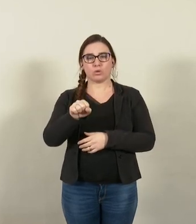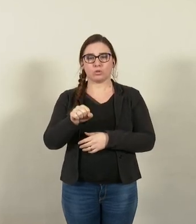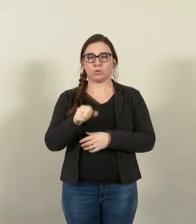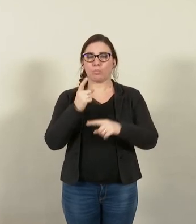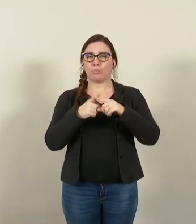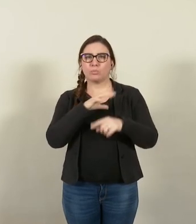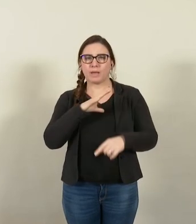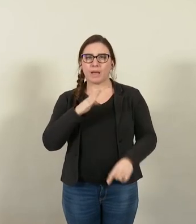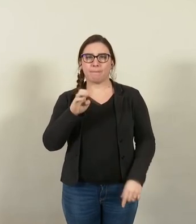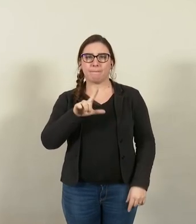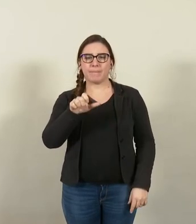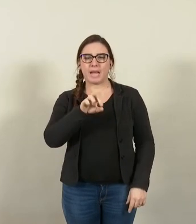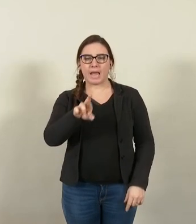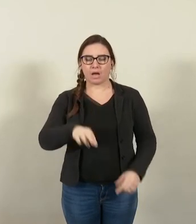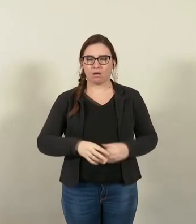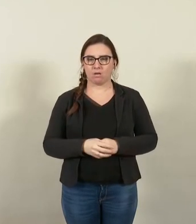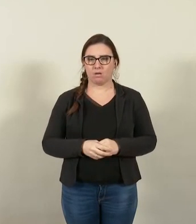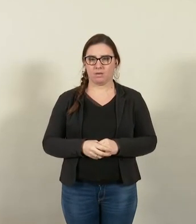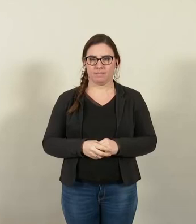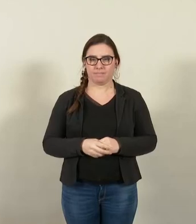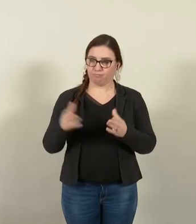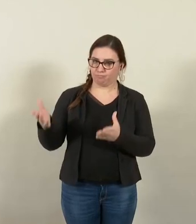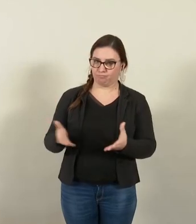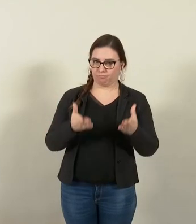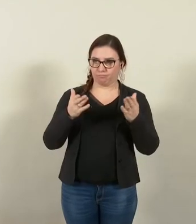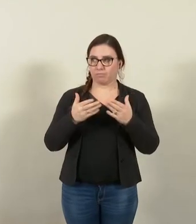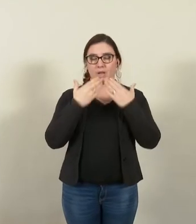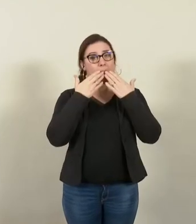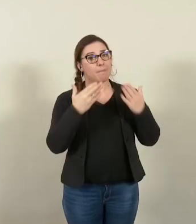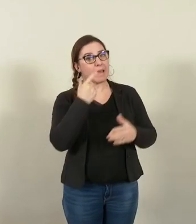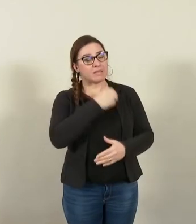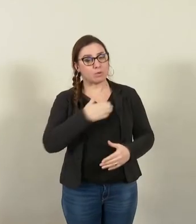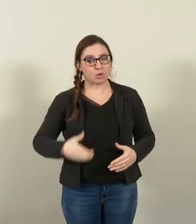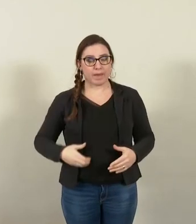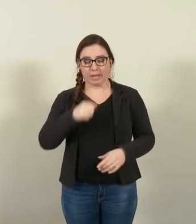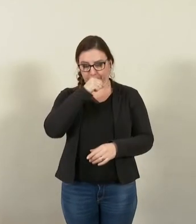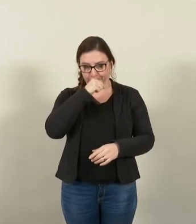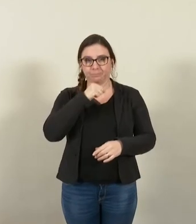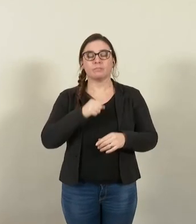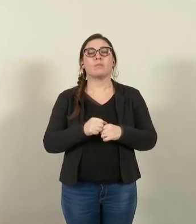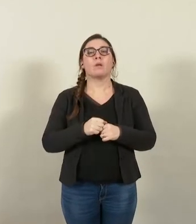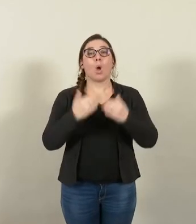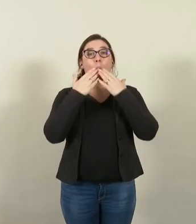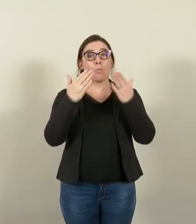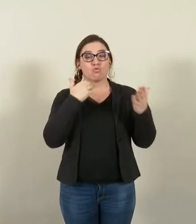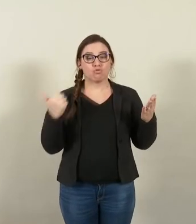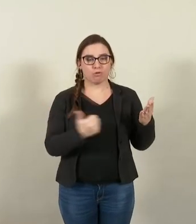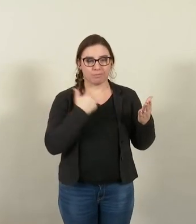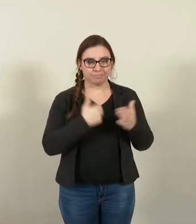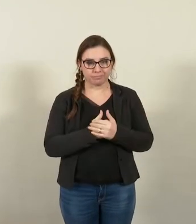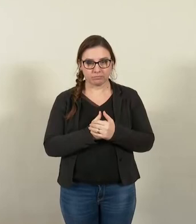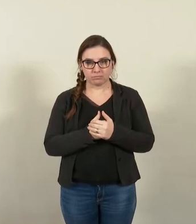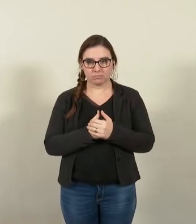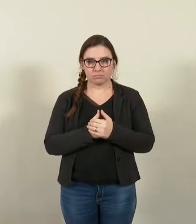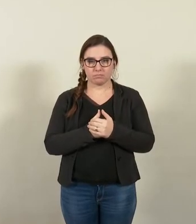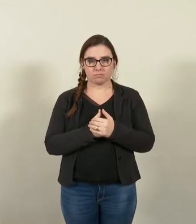B je crois allez merci Monsieur le Maire bonjour à toutes et à tous cé